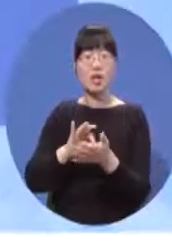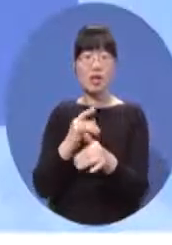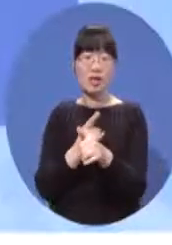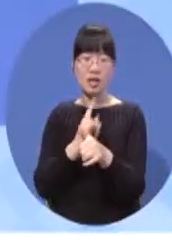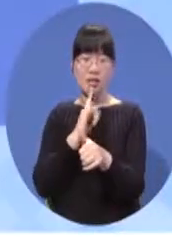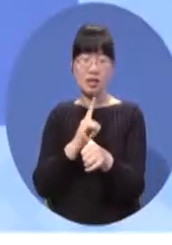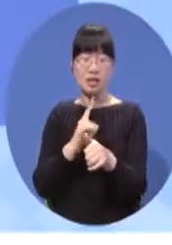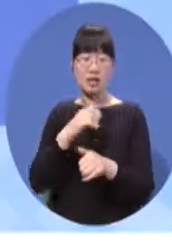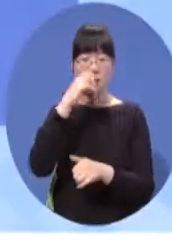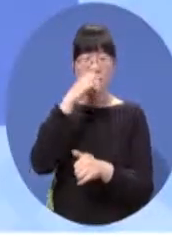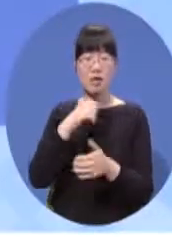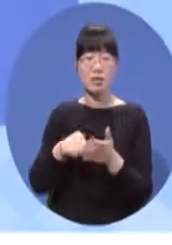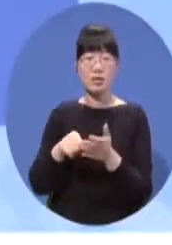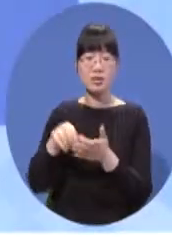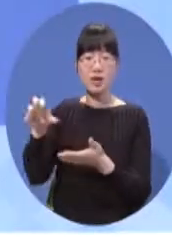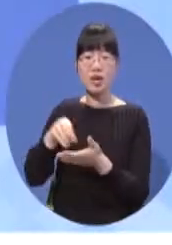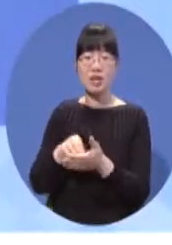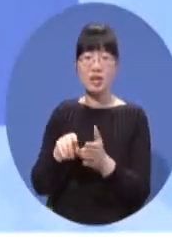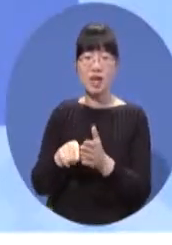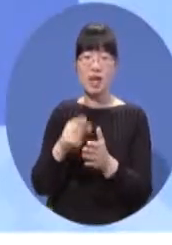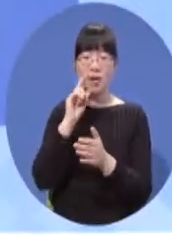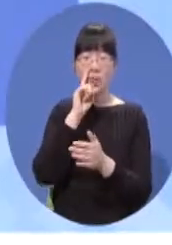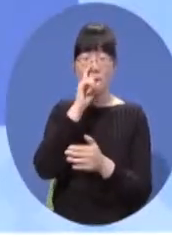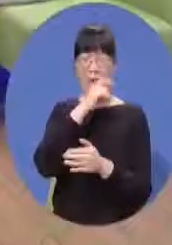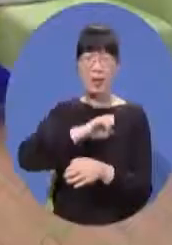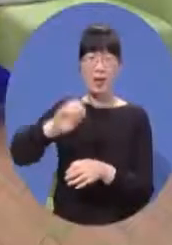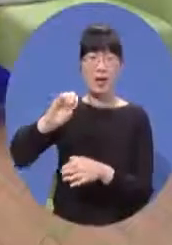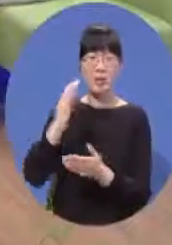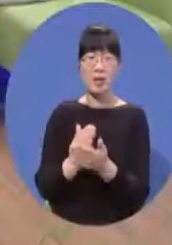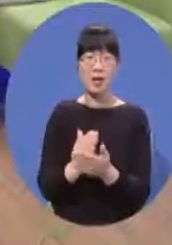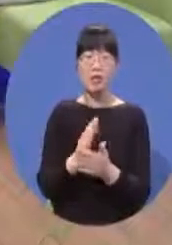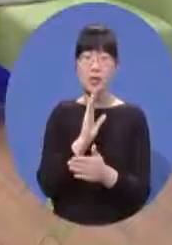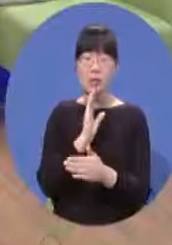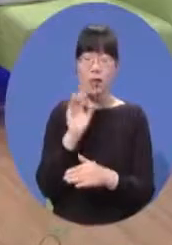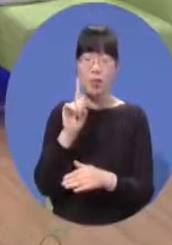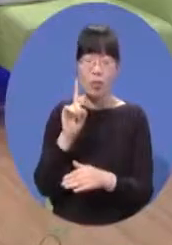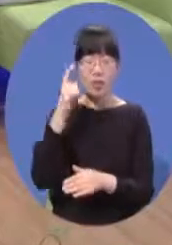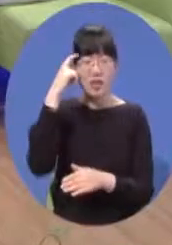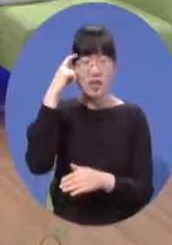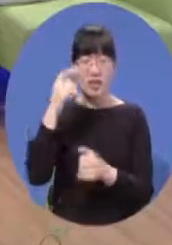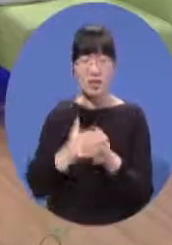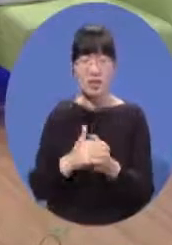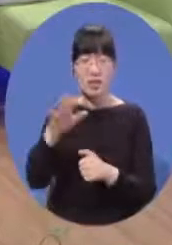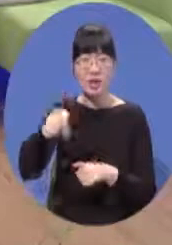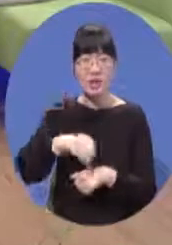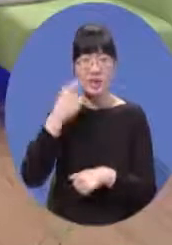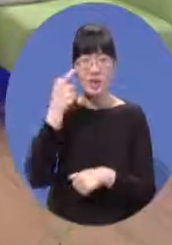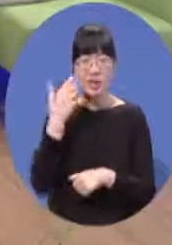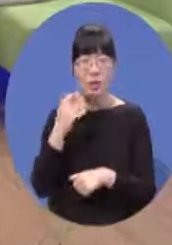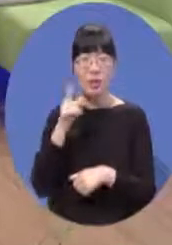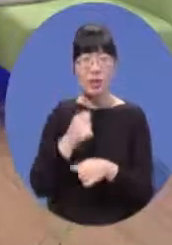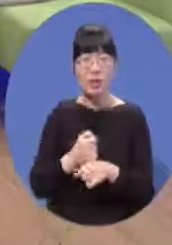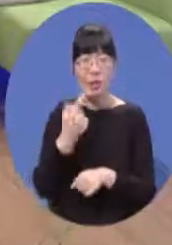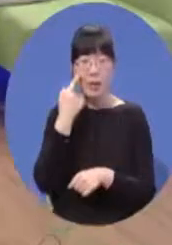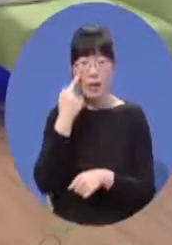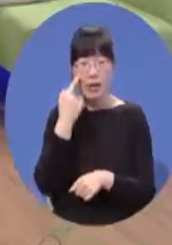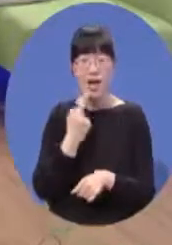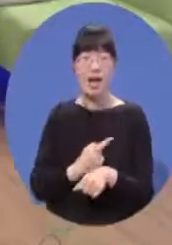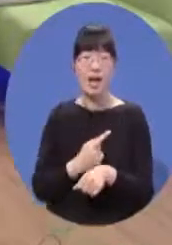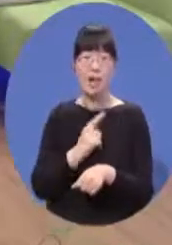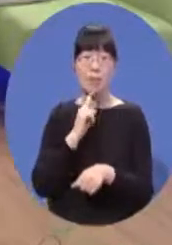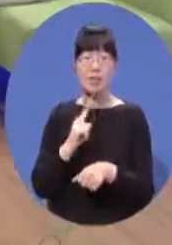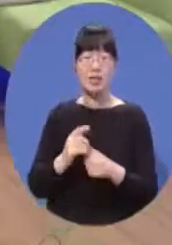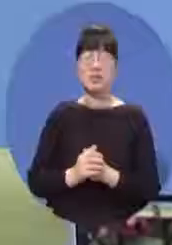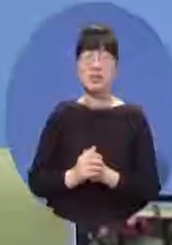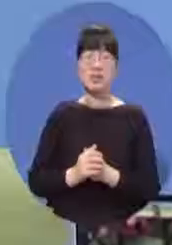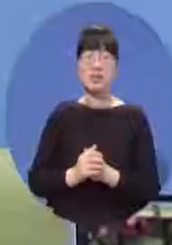네. 그러니까 그냥 민재가 뭘 들고 왔을 때 쓰레기 취급하지 말고 네, 너 정말 네. 무슨 생각으로 그걸 가져왔니? 네. 뭘 만들어 볼까? 이렇게 한번 해보시라는 거죠.